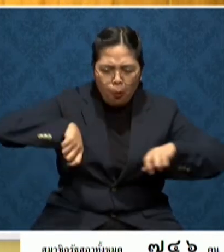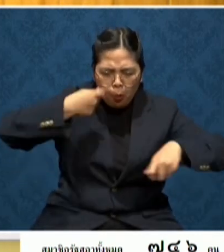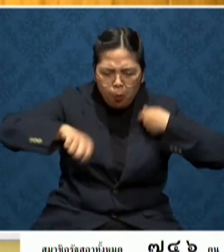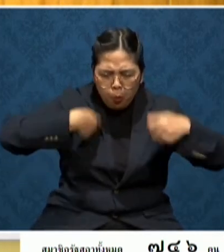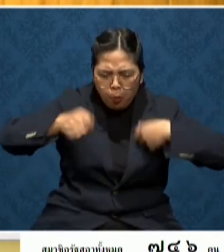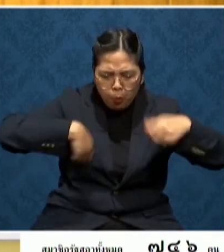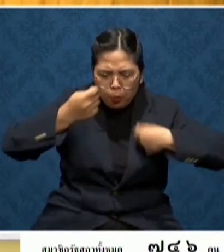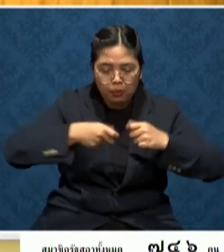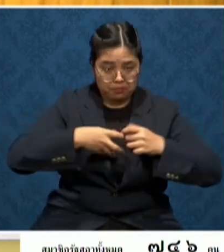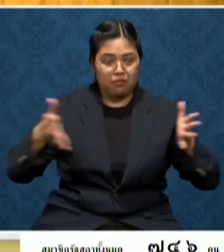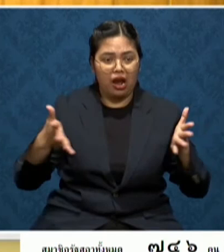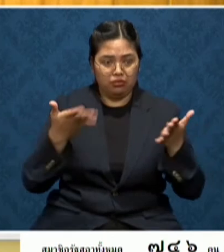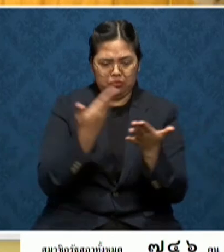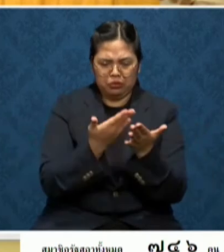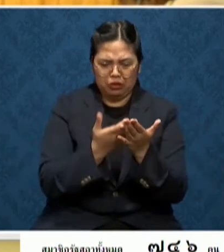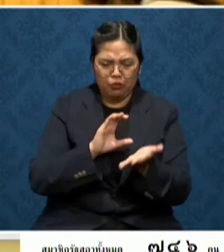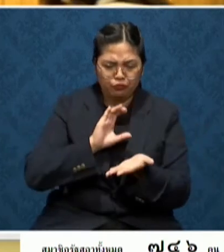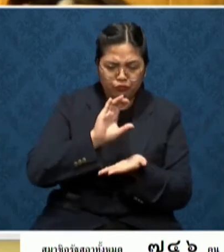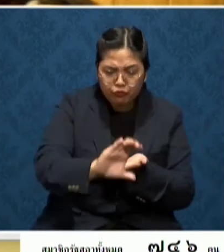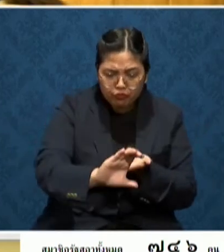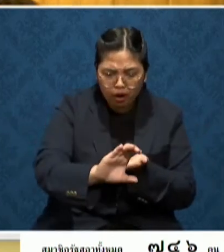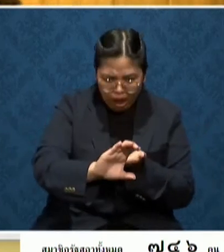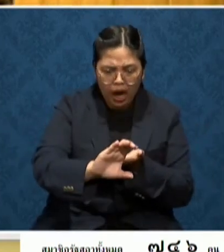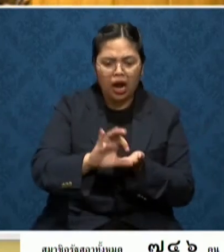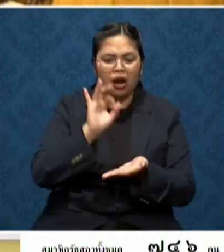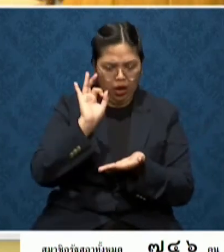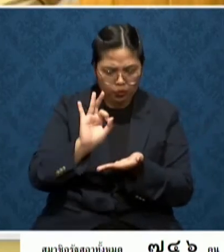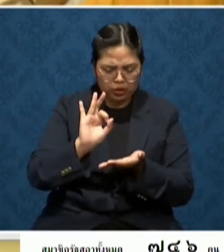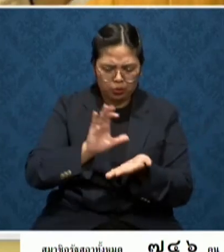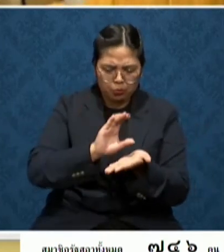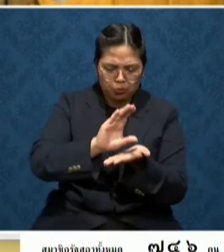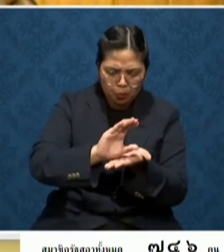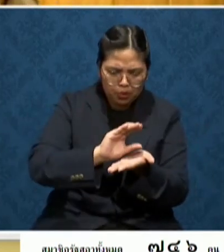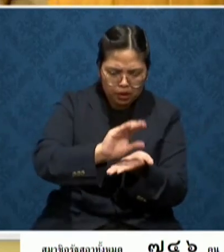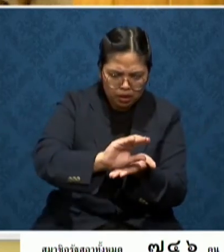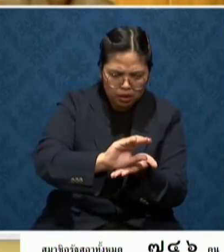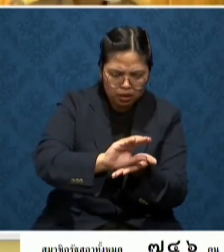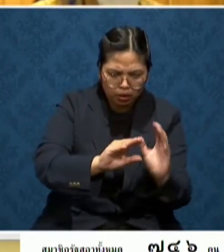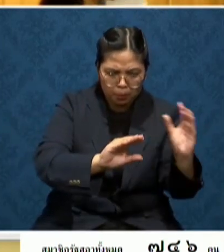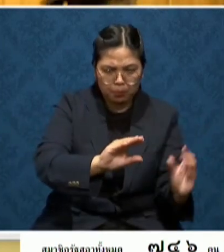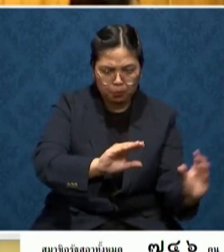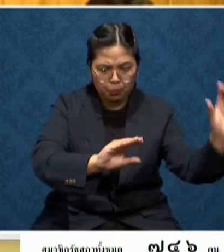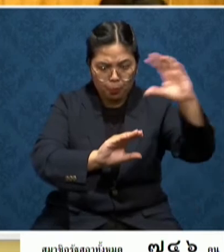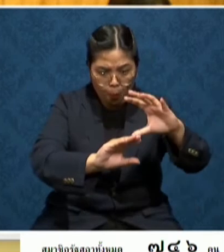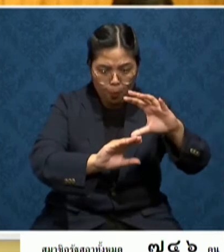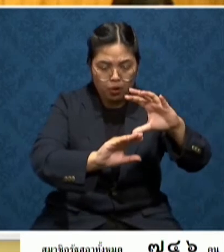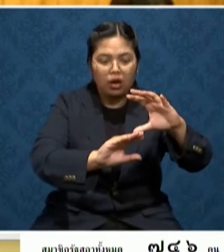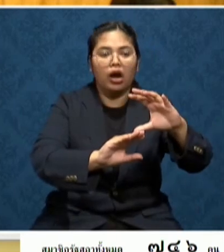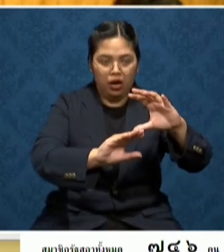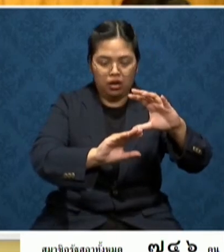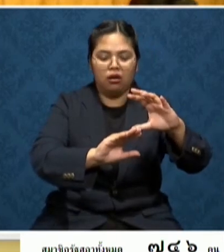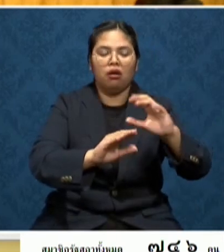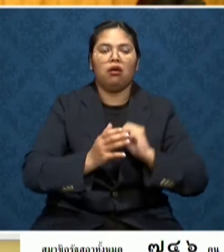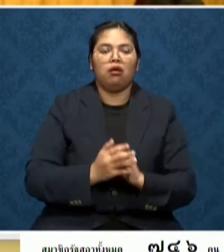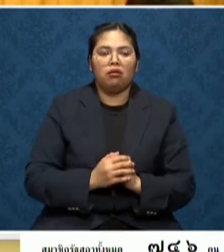ทุ่มลงไปเกือบๆเท่าหรือเท่ากับงบลงทุนใน 1ปีงบประมาณโคมเดียว